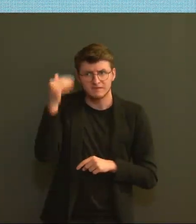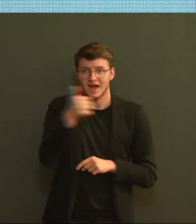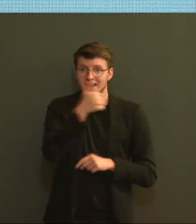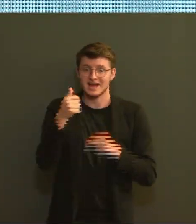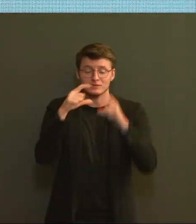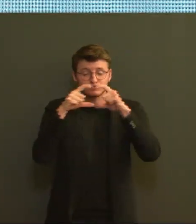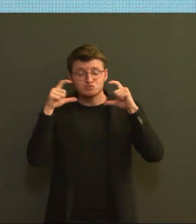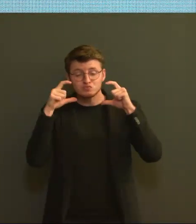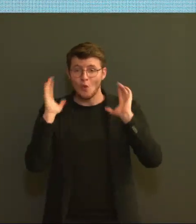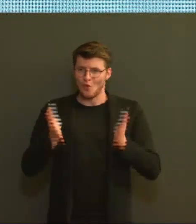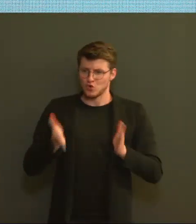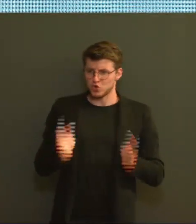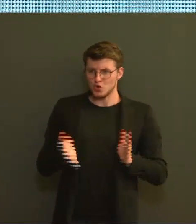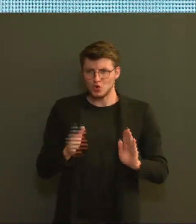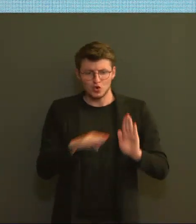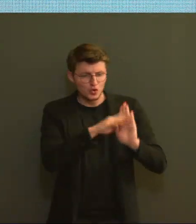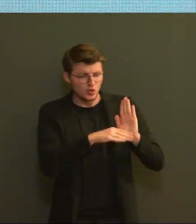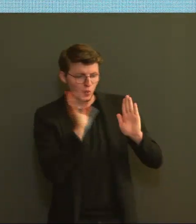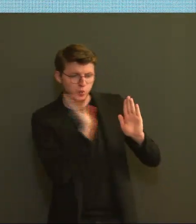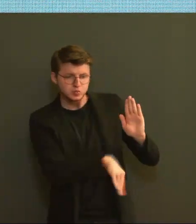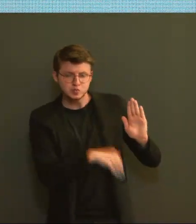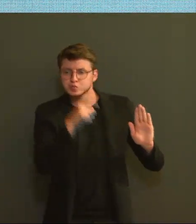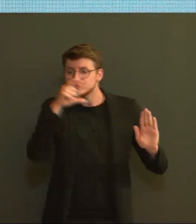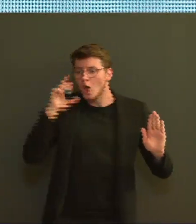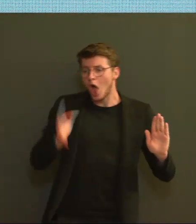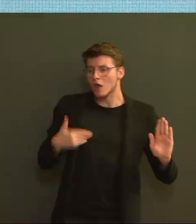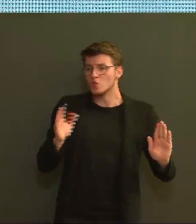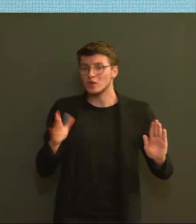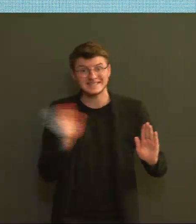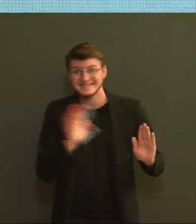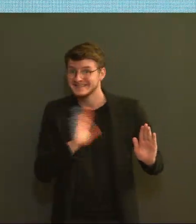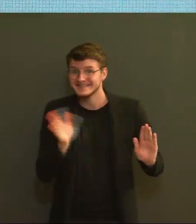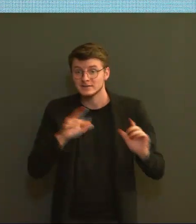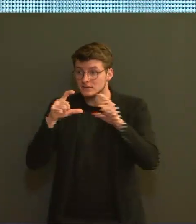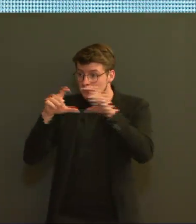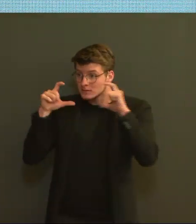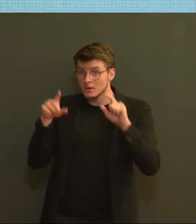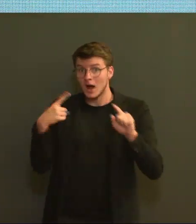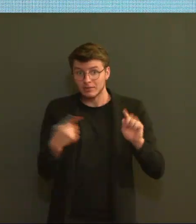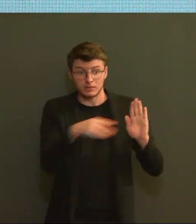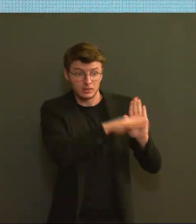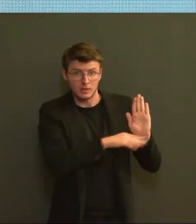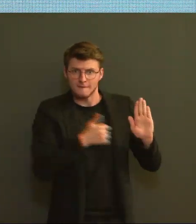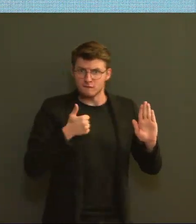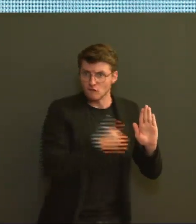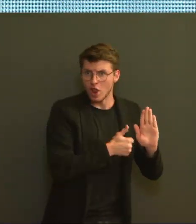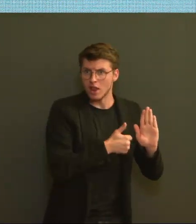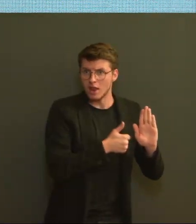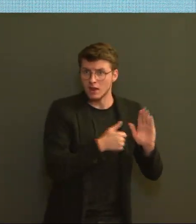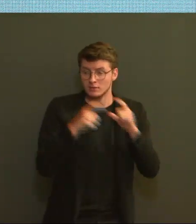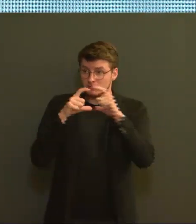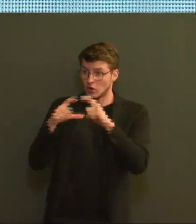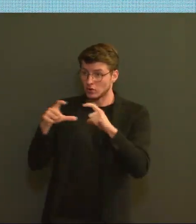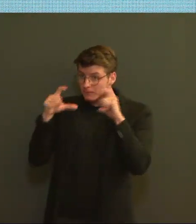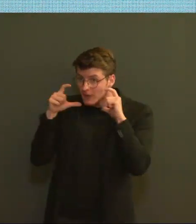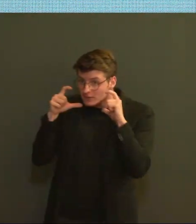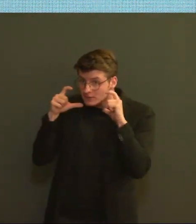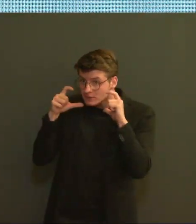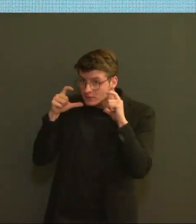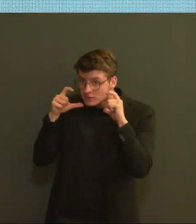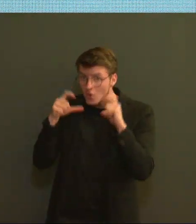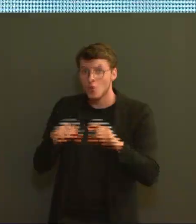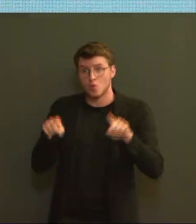elementen is om de verspreiding van het virus tegen te gaan. Het dragen van zo'n mond-neusmasker op zich